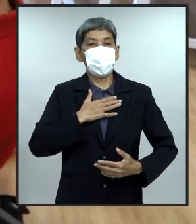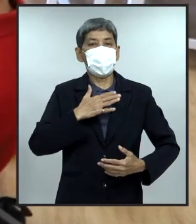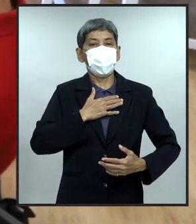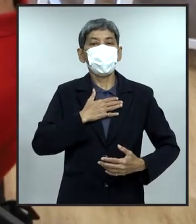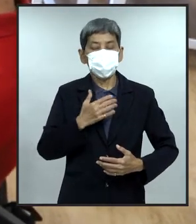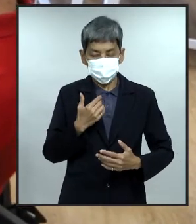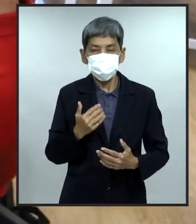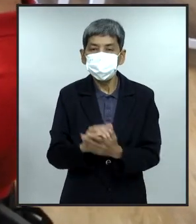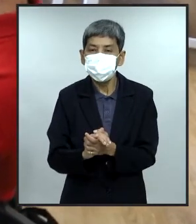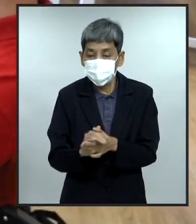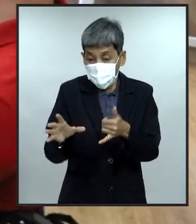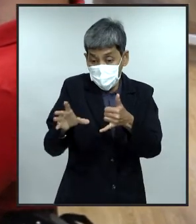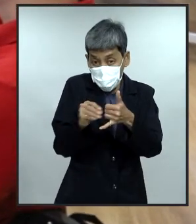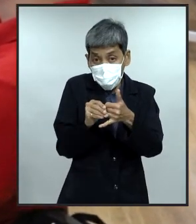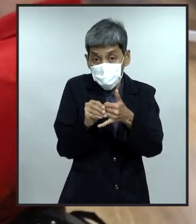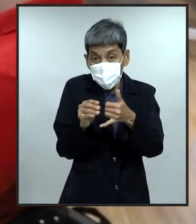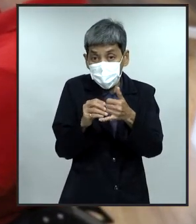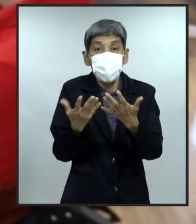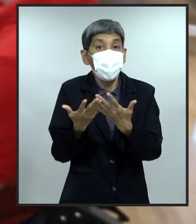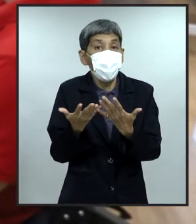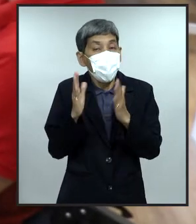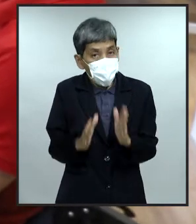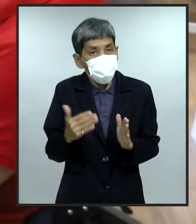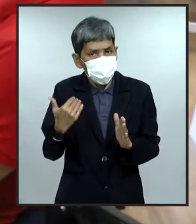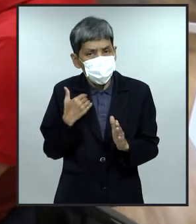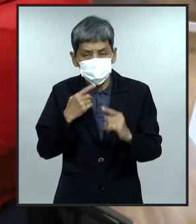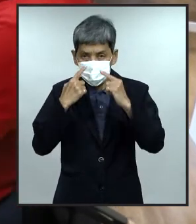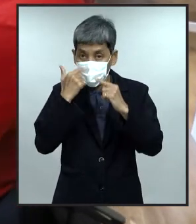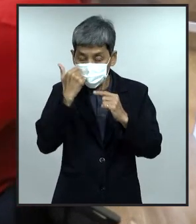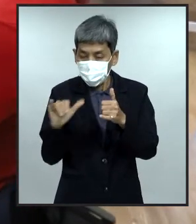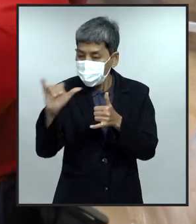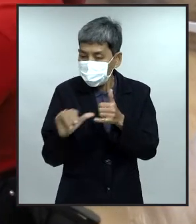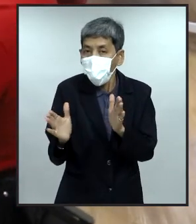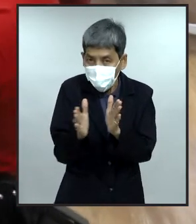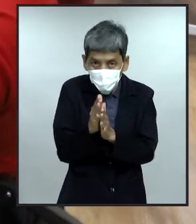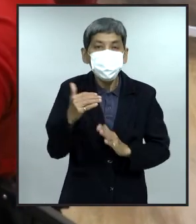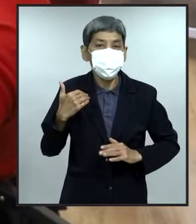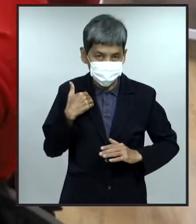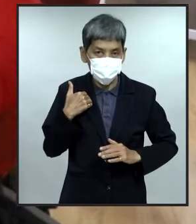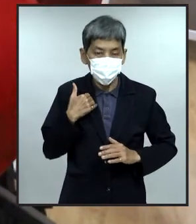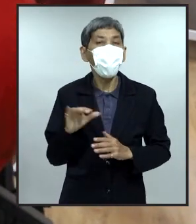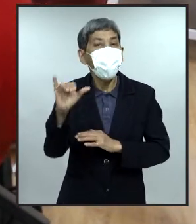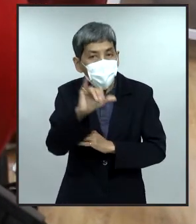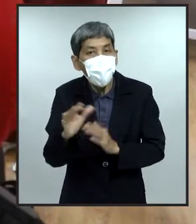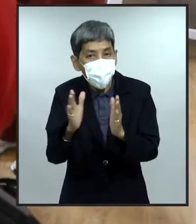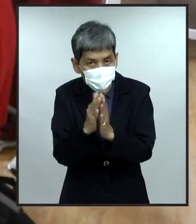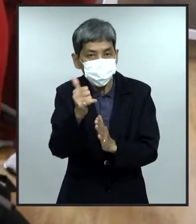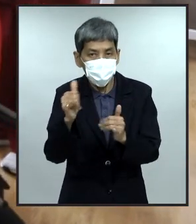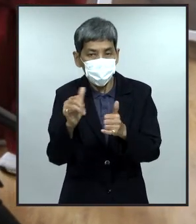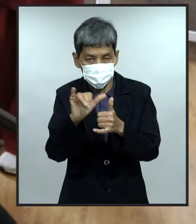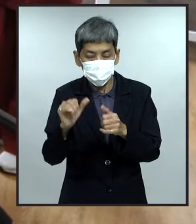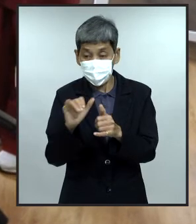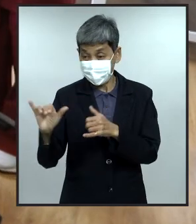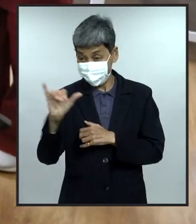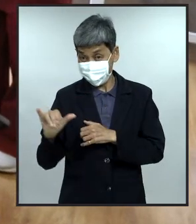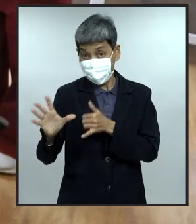ญาติที่ติดเชื้อด้วยอาจจะมีบางคนที่สายตาดีเข้ามาทักมีที่ด้วยก็อาจจะ มีญาติเข้ามาได้ด้วย ใช่ค่ะในญ